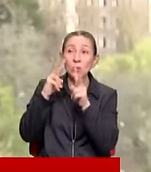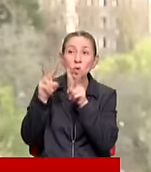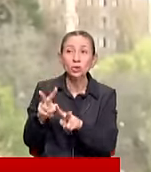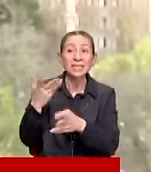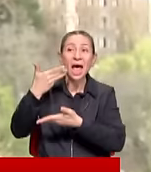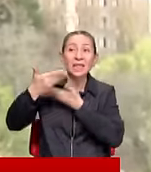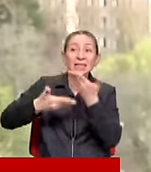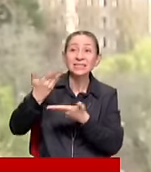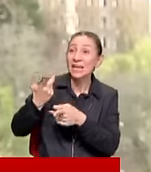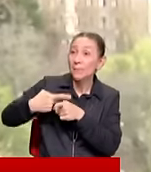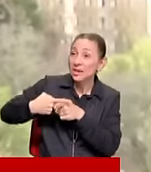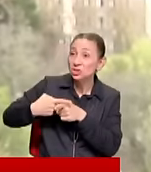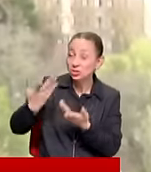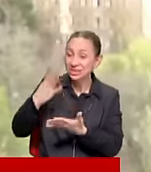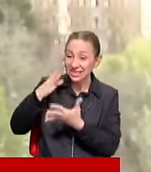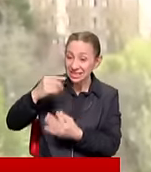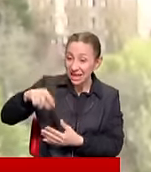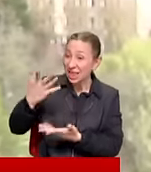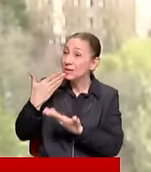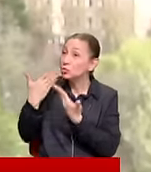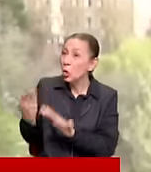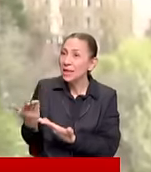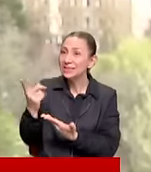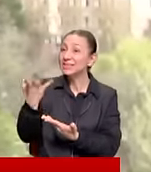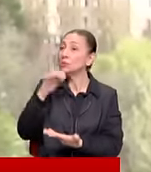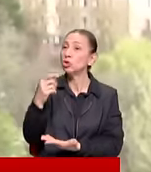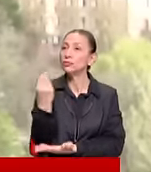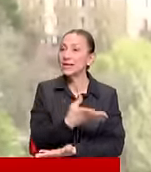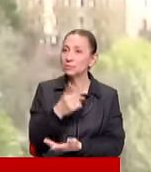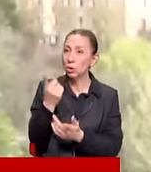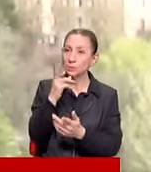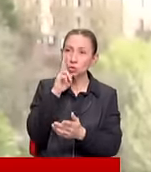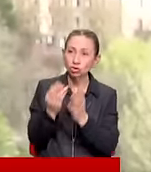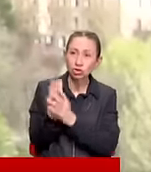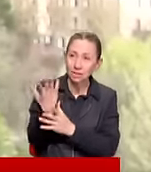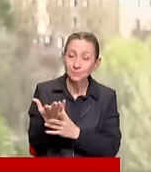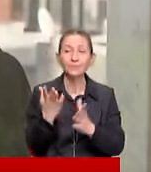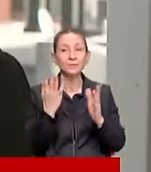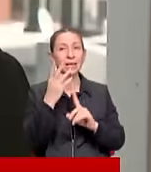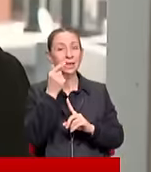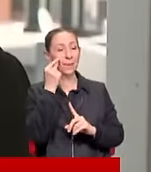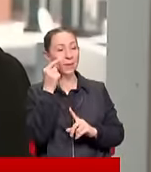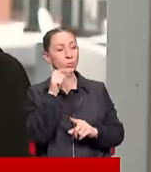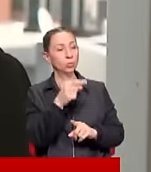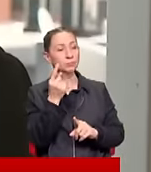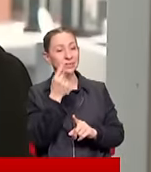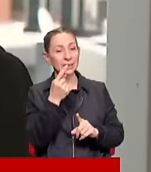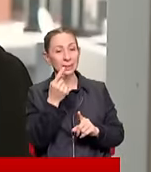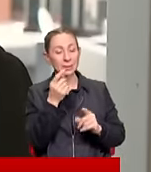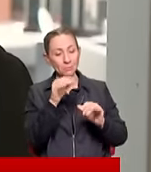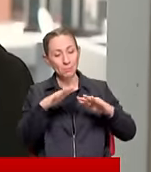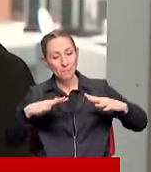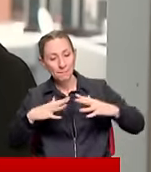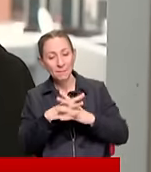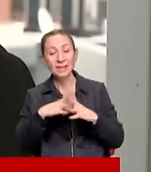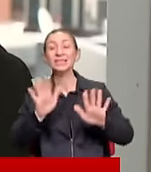Neyi anlattınız? Neyi paylaştınız? İnsanlar ne söyledi? Siz neyi vaat ettiniz? Böyle bir sonuç ortaya çıktı. Şimdi İlker Bey, bu bir parametreye bağlı